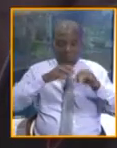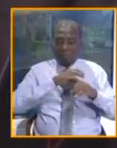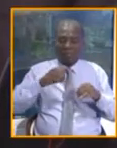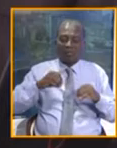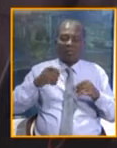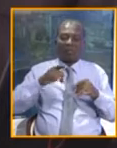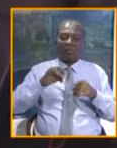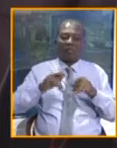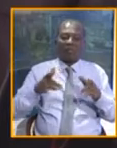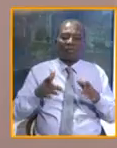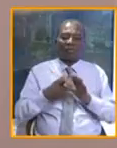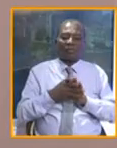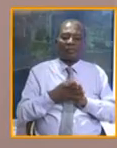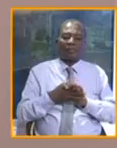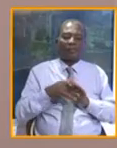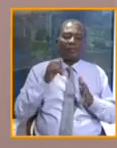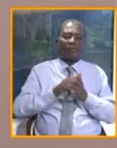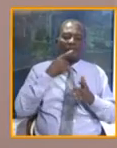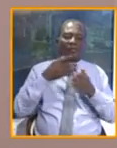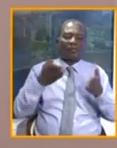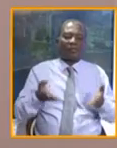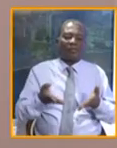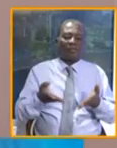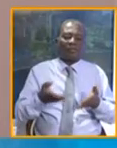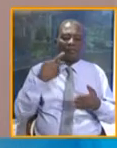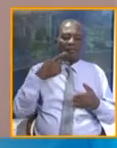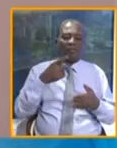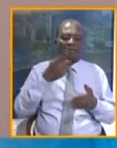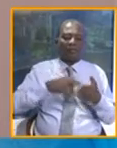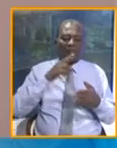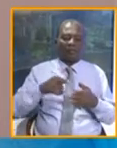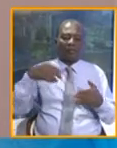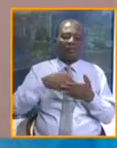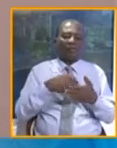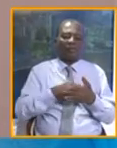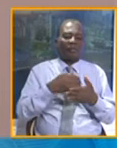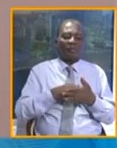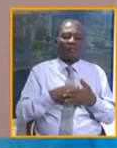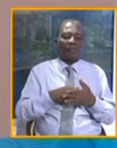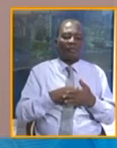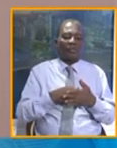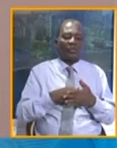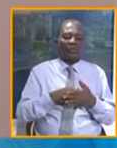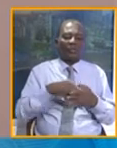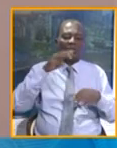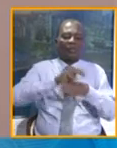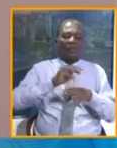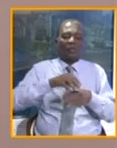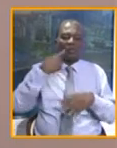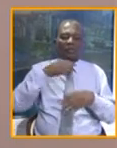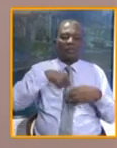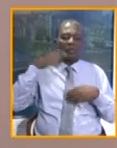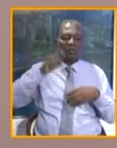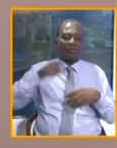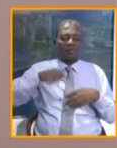la logistique des produits de santé. Il s'agit ici donc de voir un peu quels sont les nouveaux métiers dont on a besoin